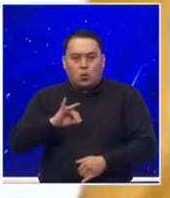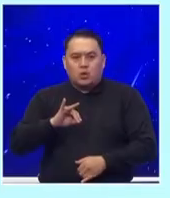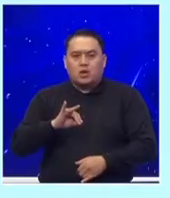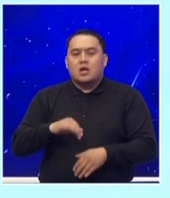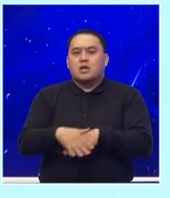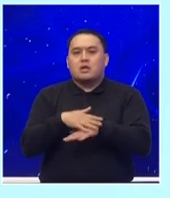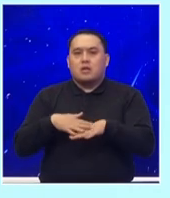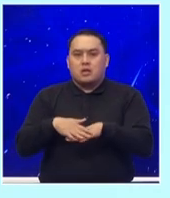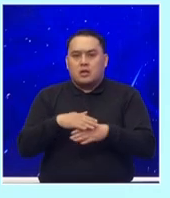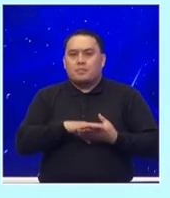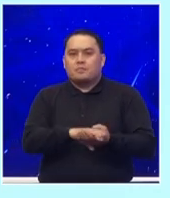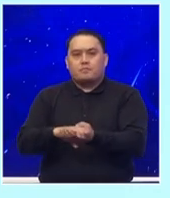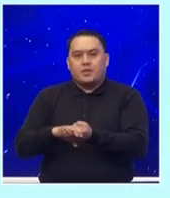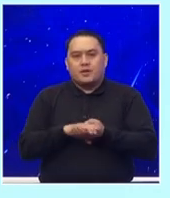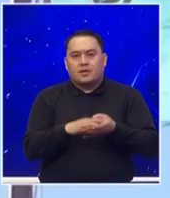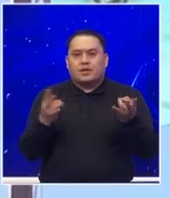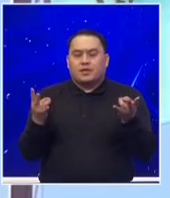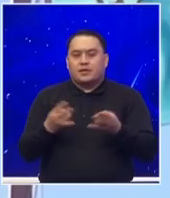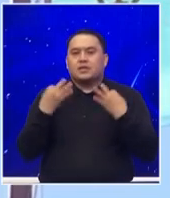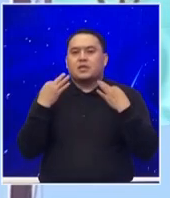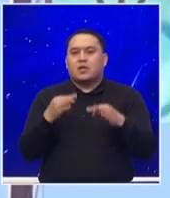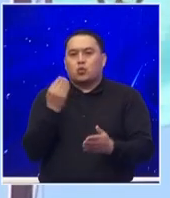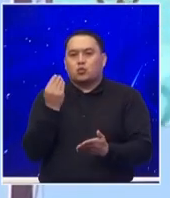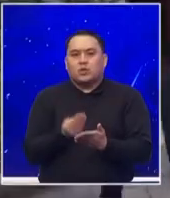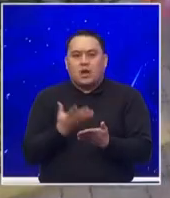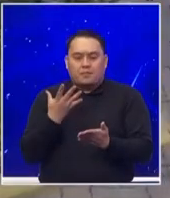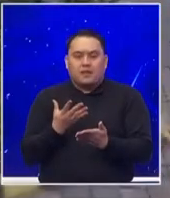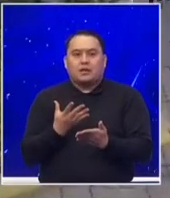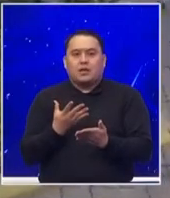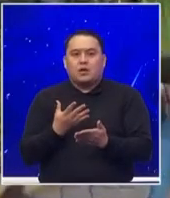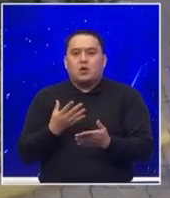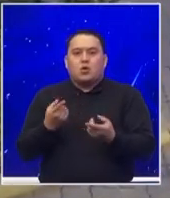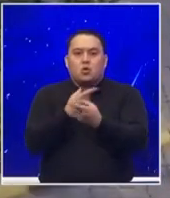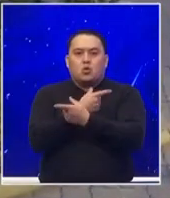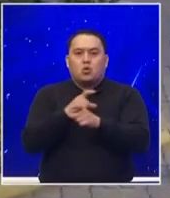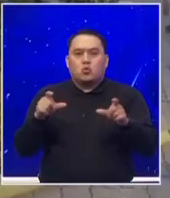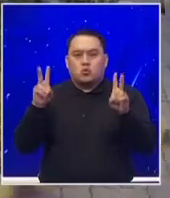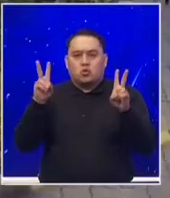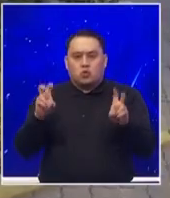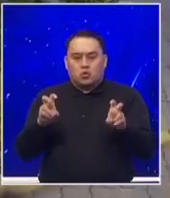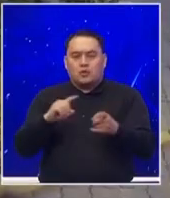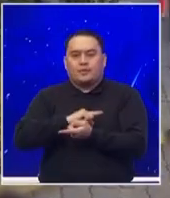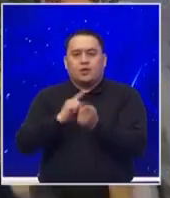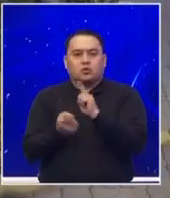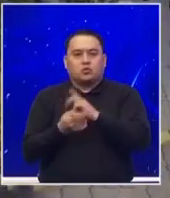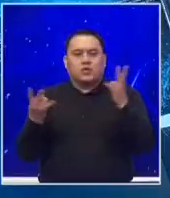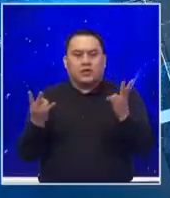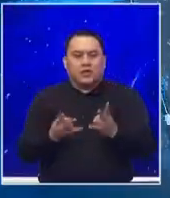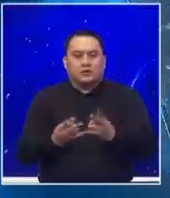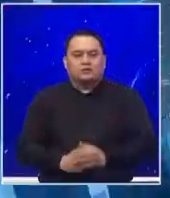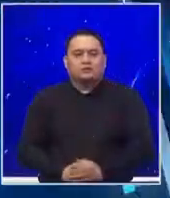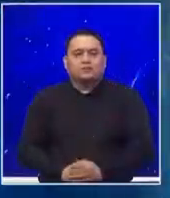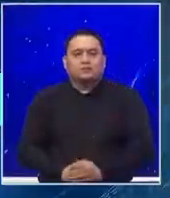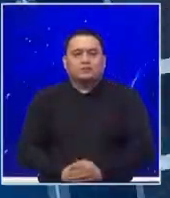ел бірлігі керек. Сондықтан тәуелсіздік бәрінен қымбат деген сөз ұранға айналуы тиіс дейді Қасым Жомарт Тоқаев.